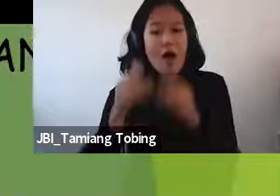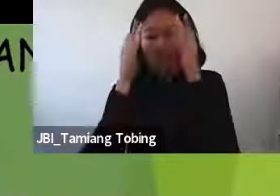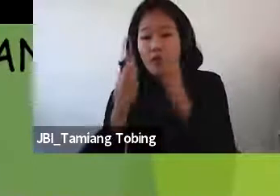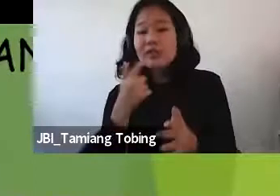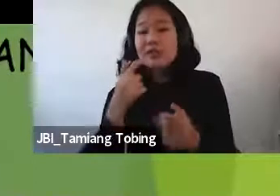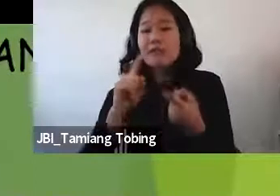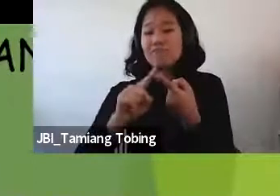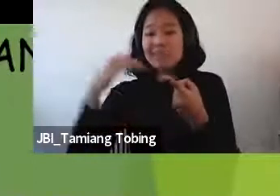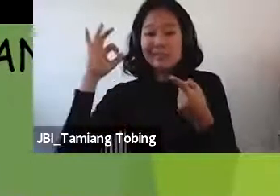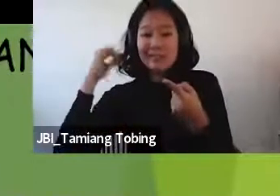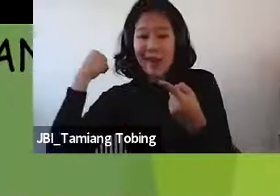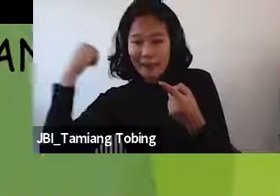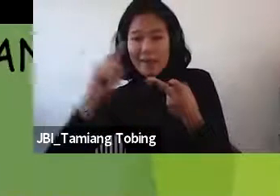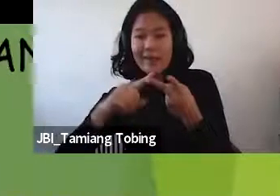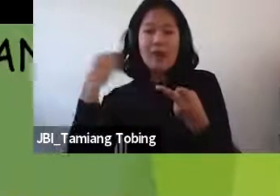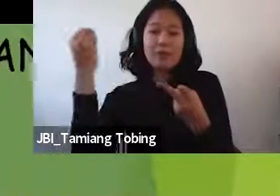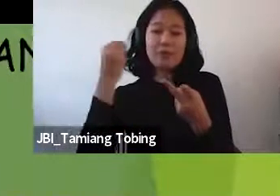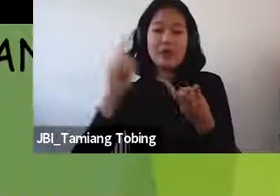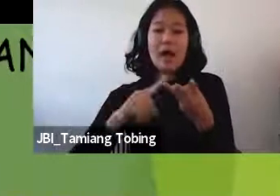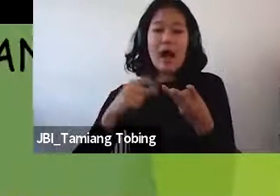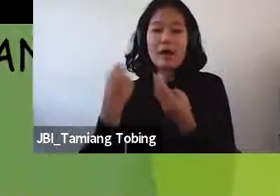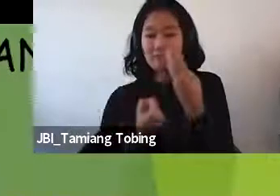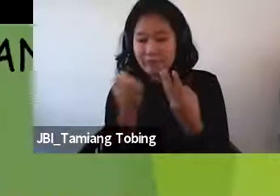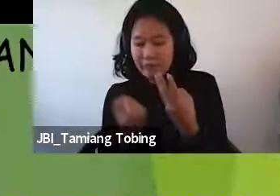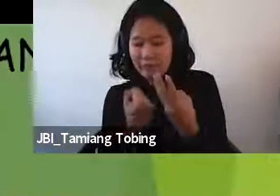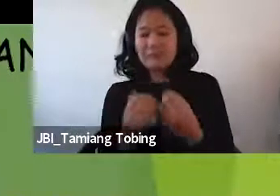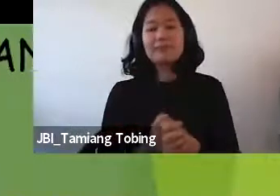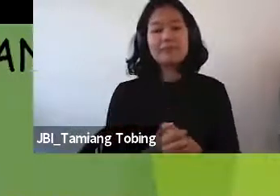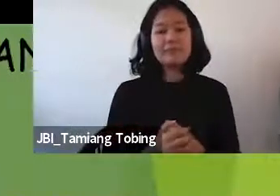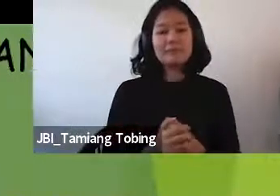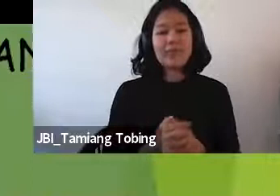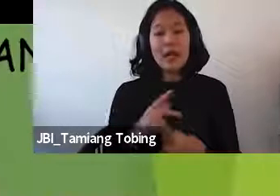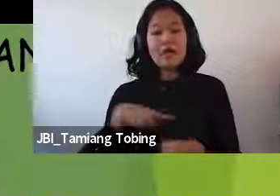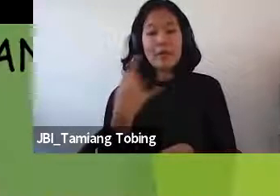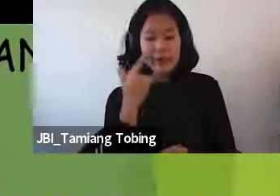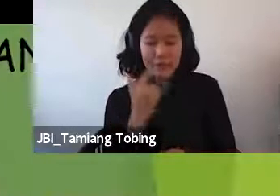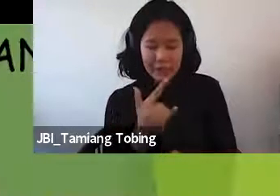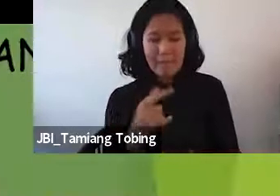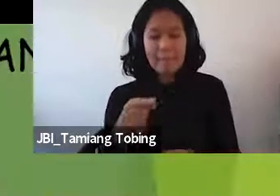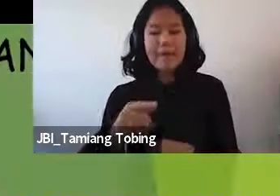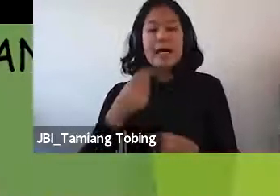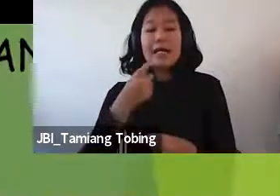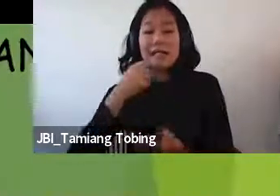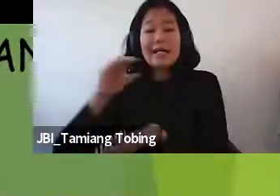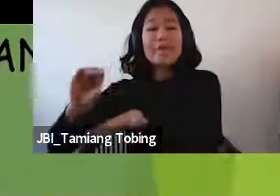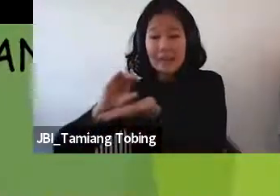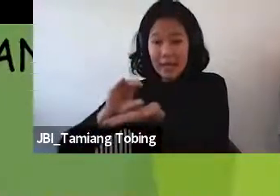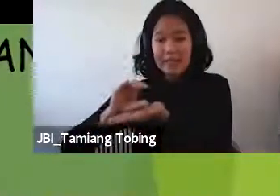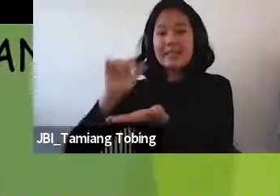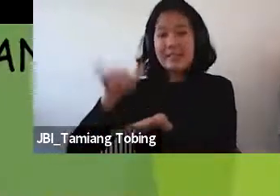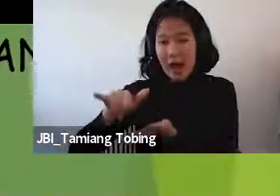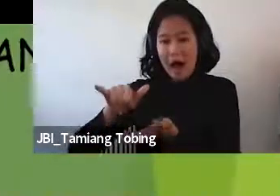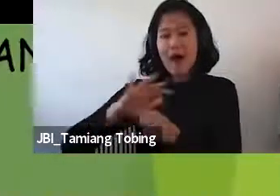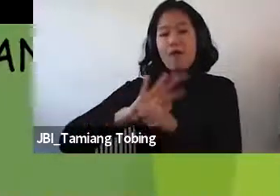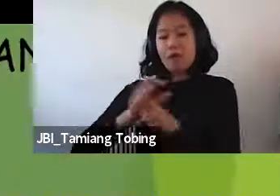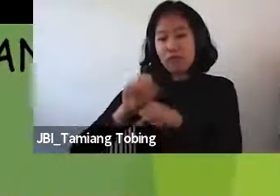kesehatan, pariwisata, industri, dan investasi. Jadi kami tetap merespon investasi walaupun di era pandemi semacam